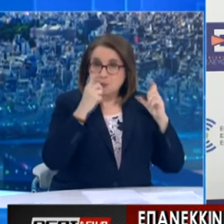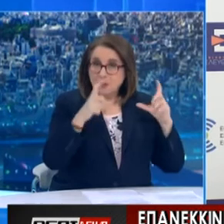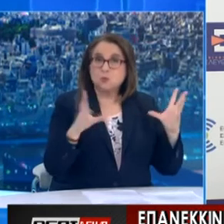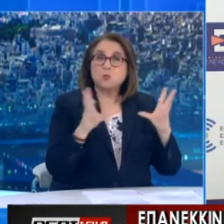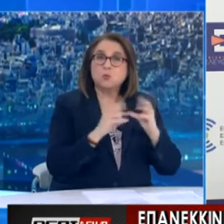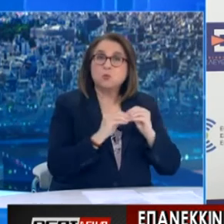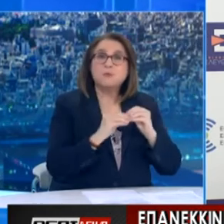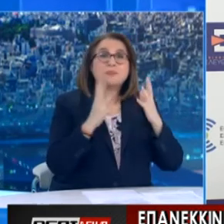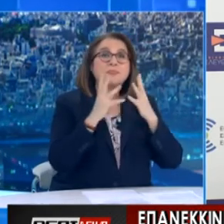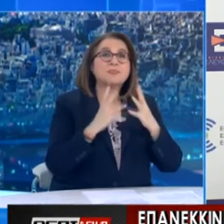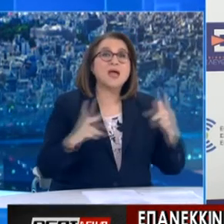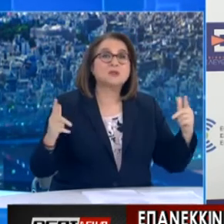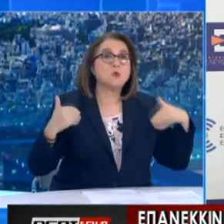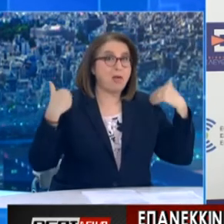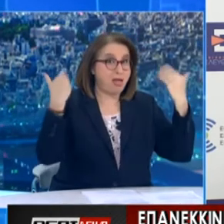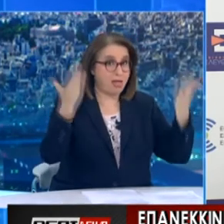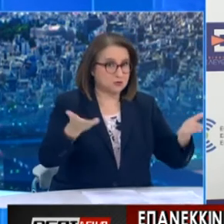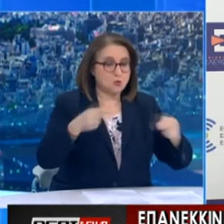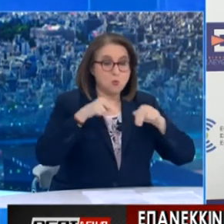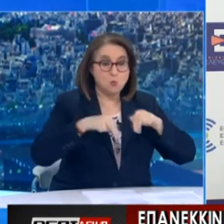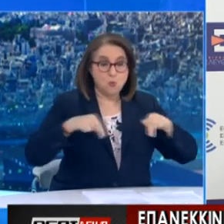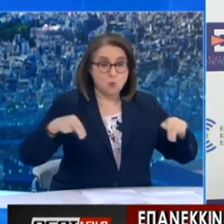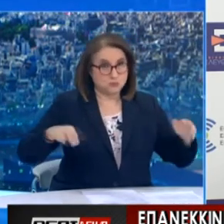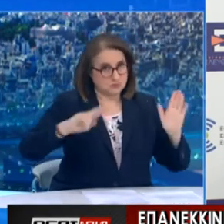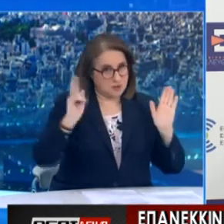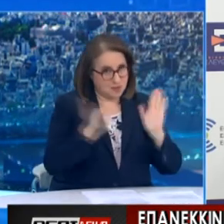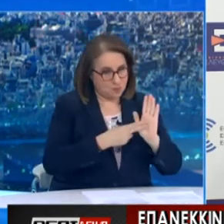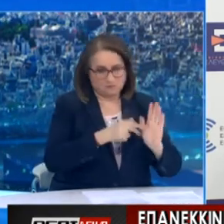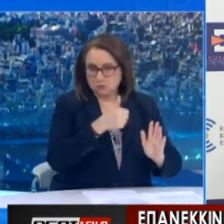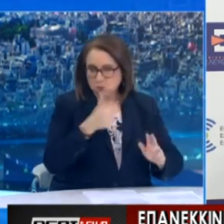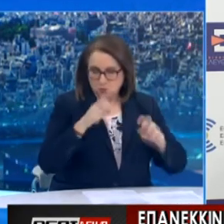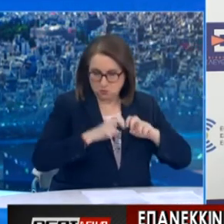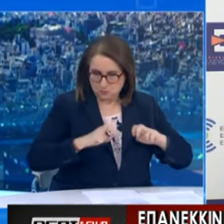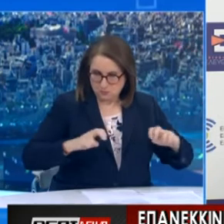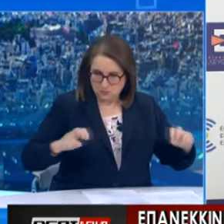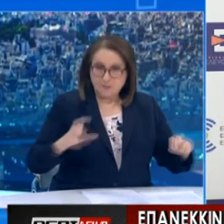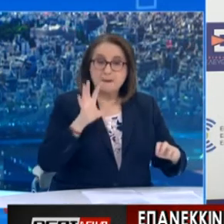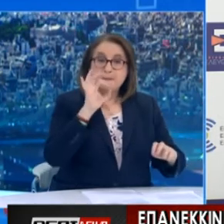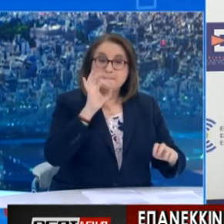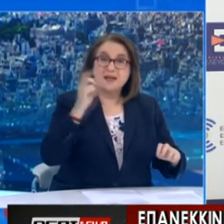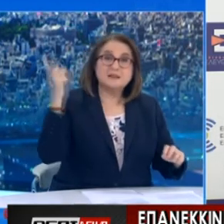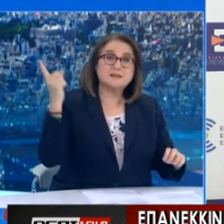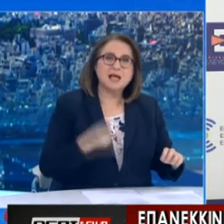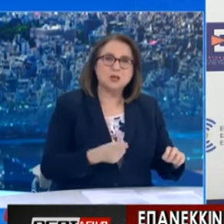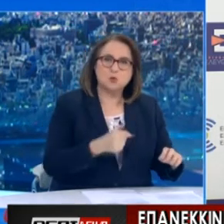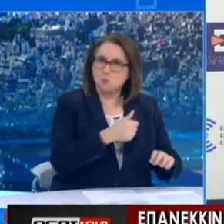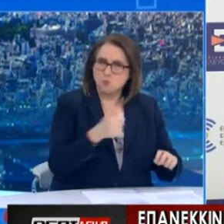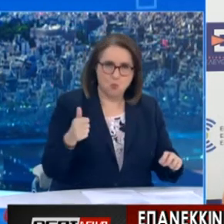μόνο καθήμενους, όχι ορθίους, με σταθερό ποσοστό πληρότητας 50% και με συγκεκριμένη ταξιθεσία.